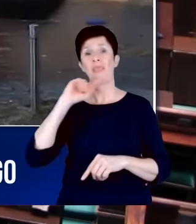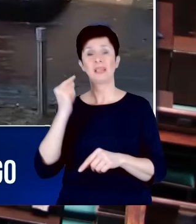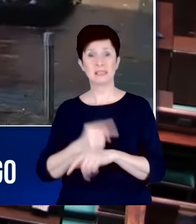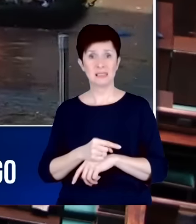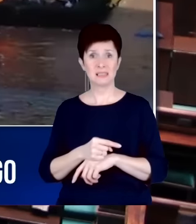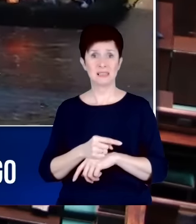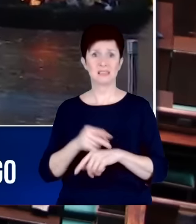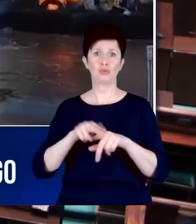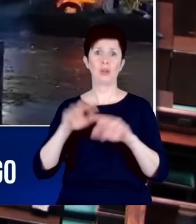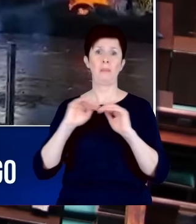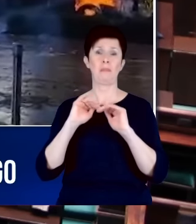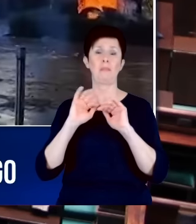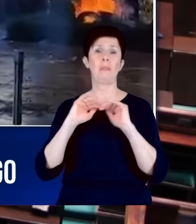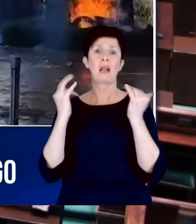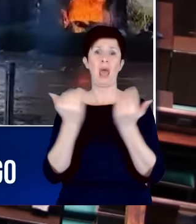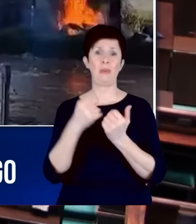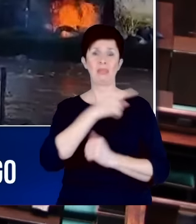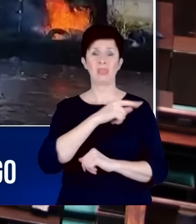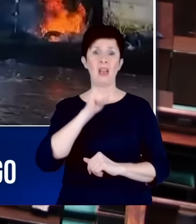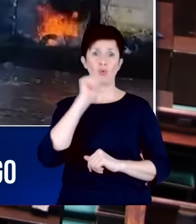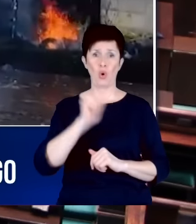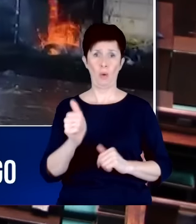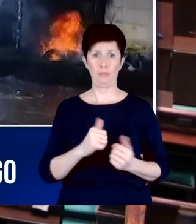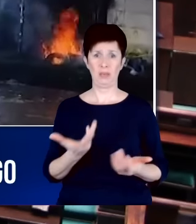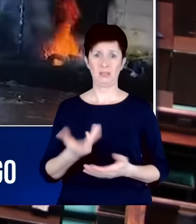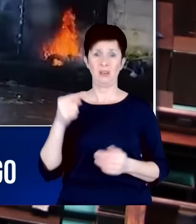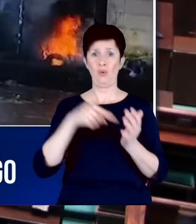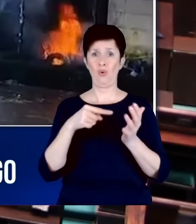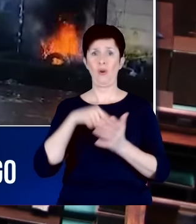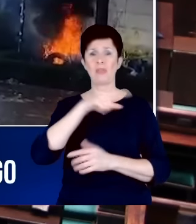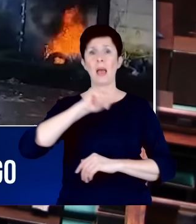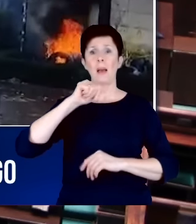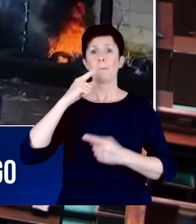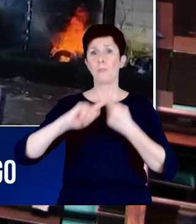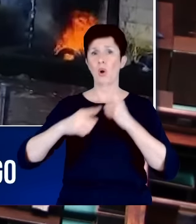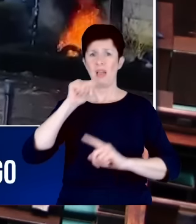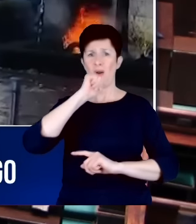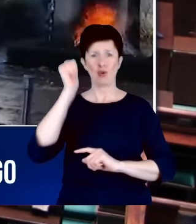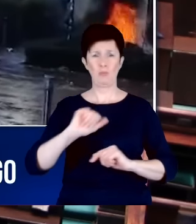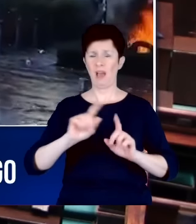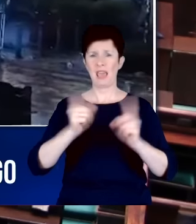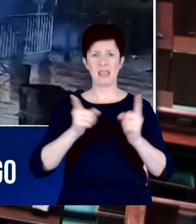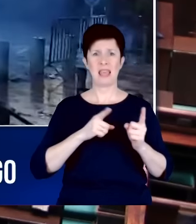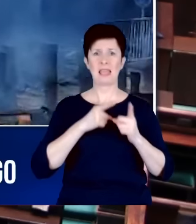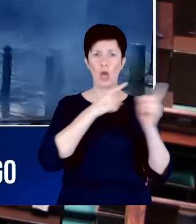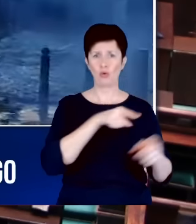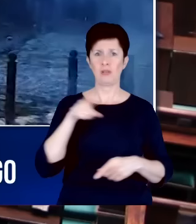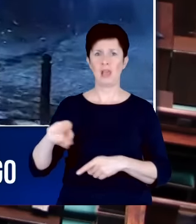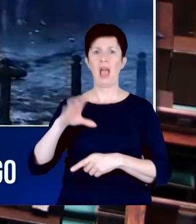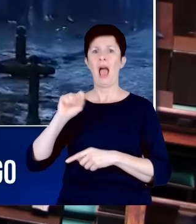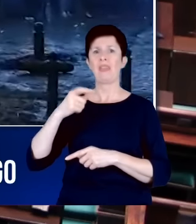Parlamentu Europejskiego, bo przecież ta polityka europejska idzie zupełnie w inną stronę niż pan poseł Adam Gomoła w tej chwili